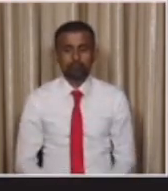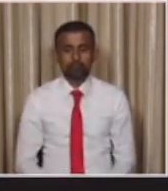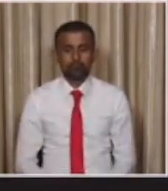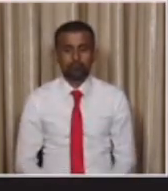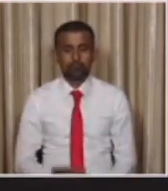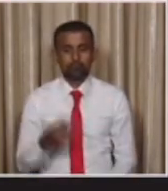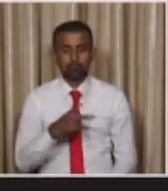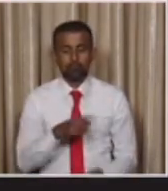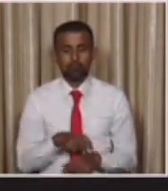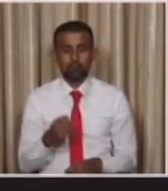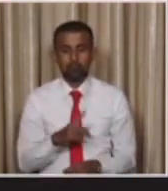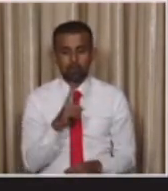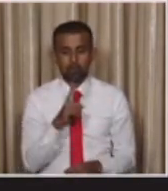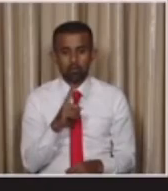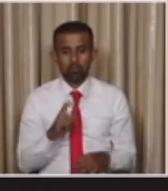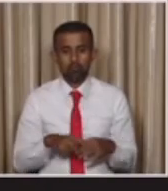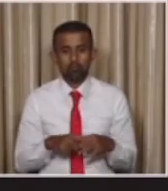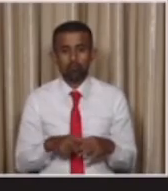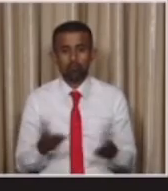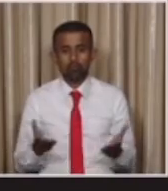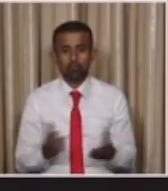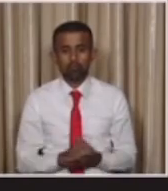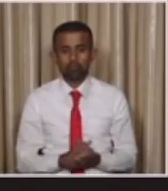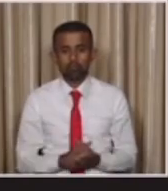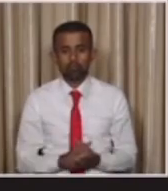දෙවන වටේ ප්‍රශ්න අංක 1 ප්‍රශ්න අහන්න.